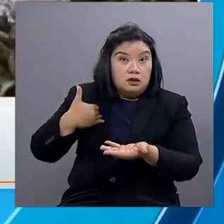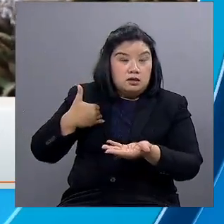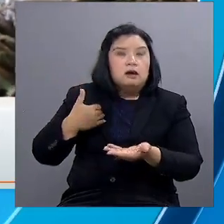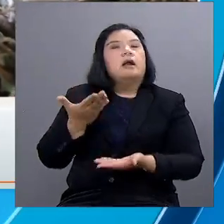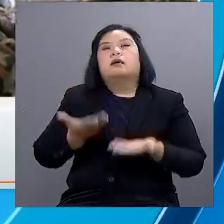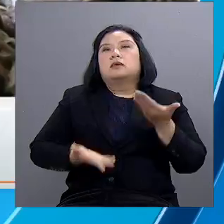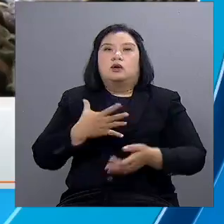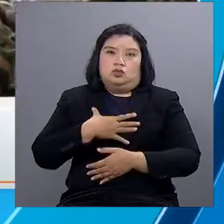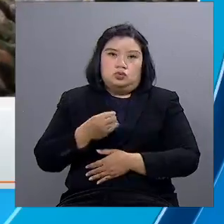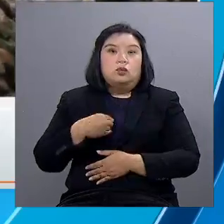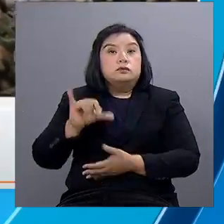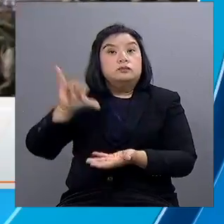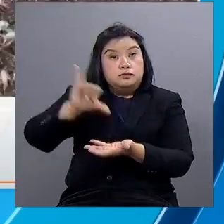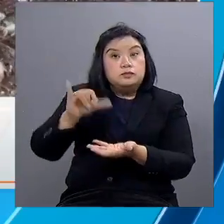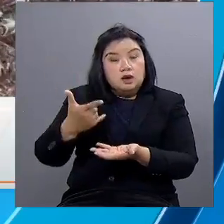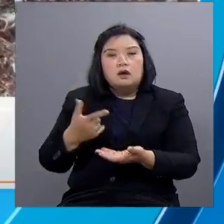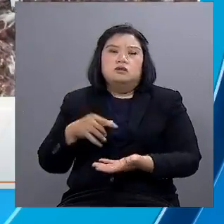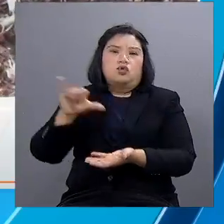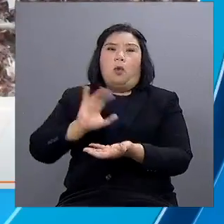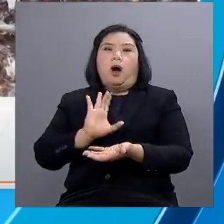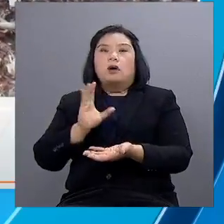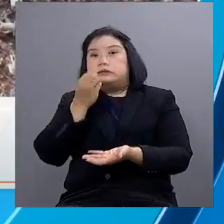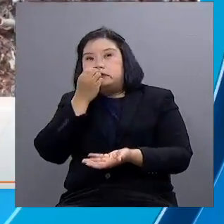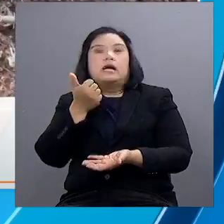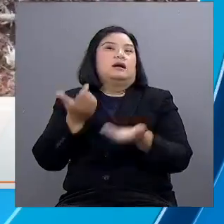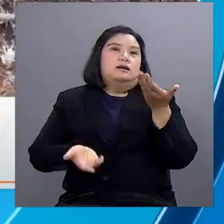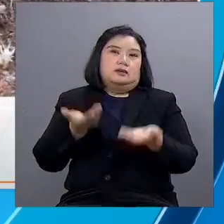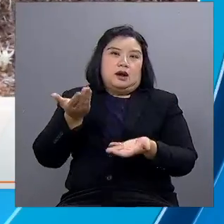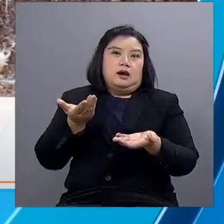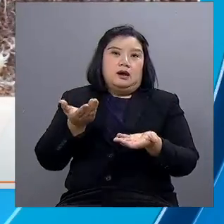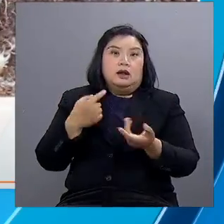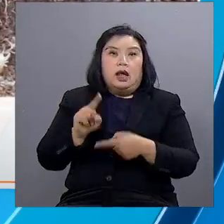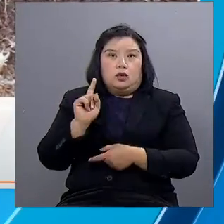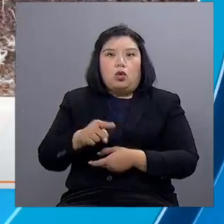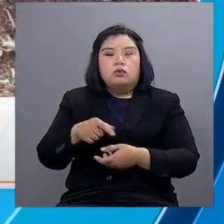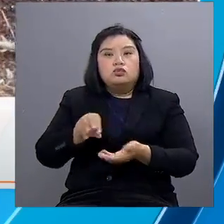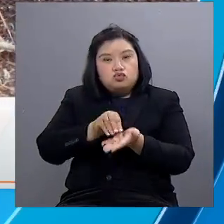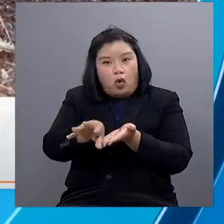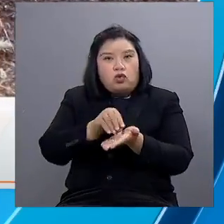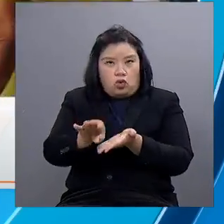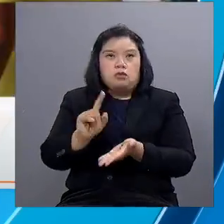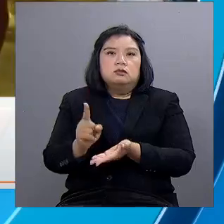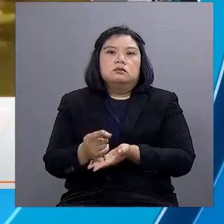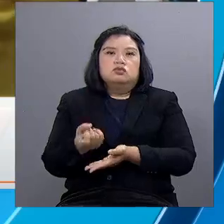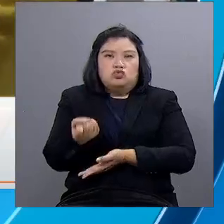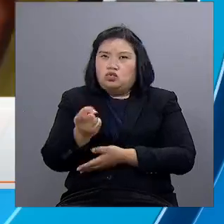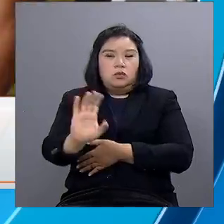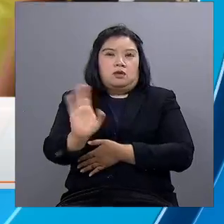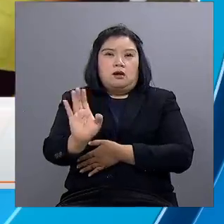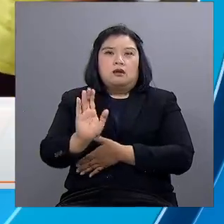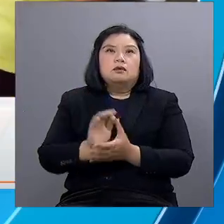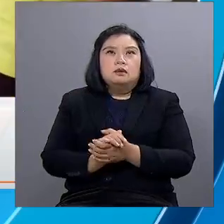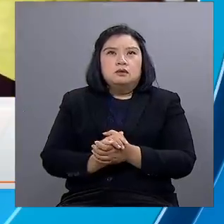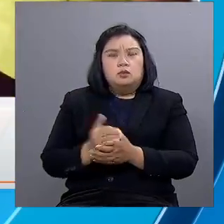ดวกหรือคุณจะกินเปล่าๆก็ได้เหมือนกัน ที่หมายถึงว่าอ๋อแต่ว่าต้องไปทำให้สุกก่อน ทำให้สุกก่อนสิฮะ โอ้เนี่ยผมสงสัยอย่างนึงเวลาเขาเปิดฟาร์มแบบ